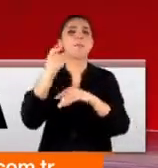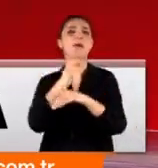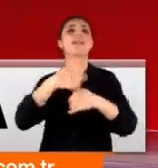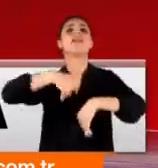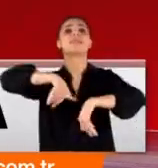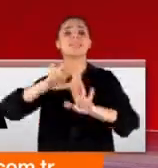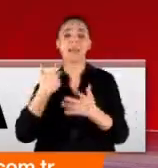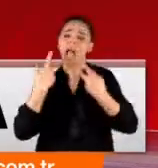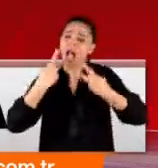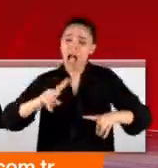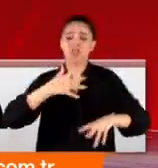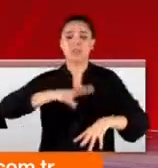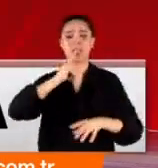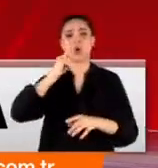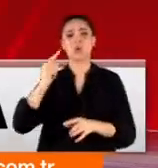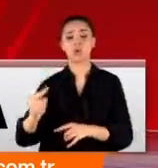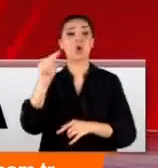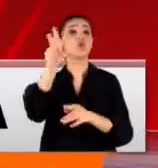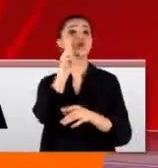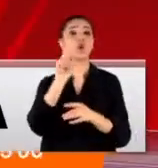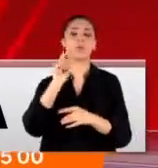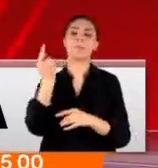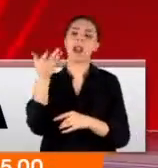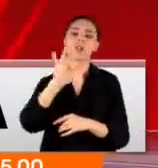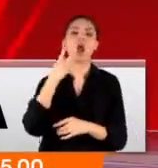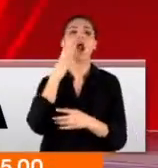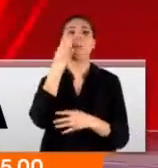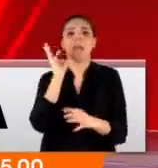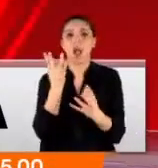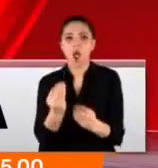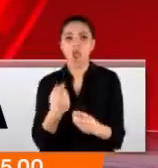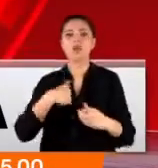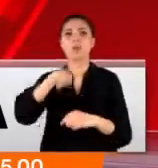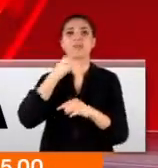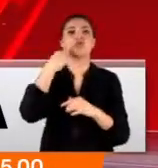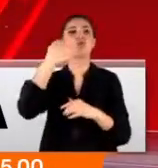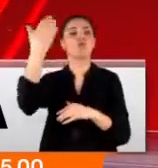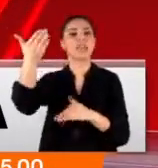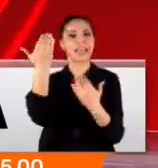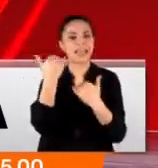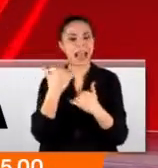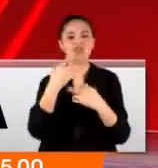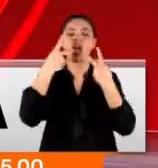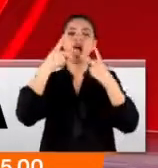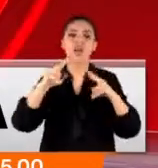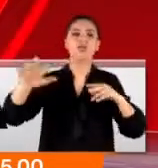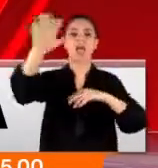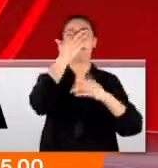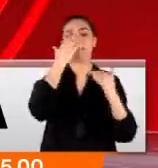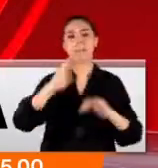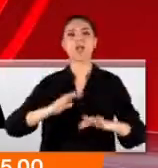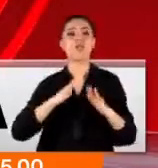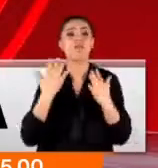artık açılmak istiyoruz diyorlar. Sonuç birazdan belli olacak. Beklentimiz bu. Cumhurbaşkanı Erdoğan'dan gelecek açıklamaya gözler